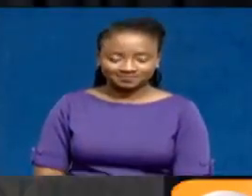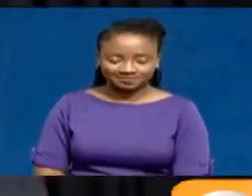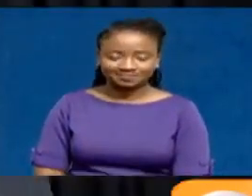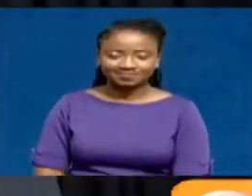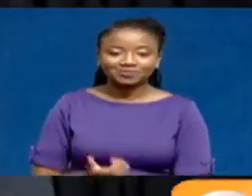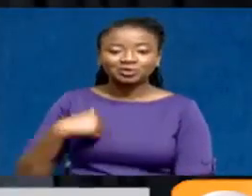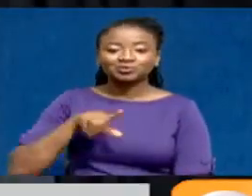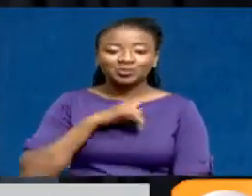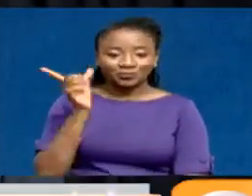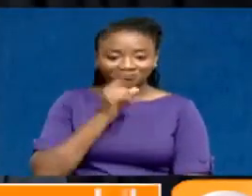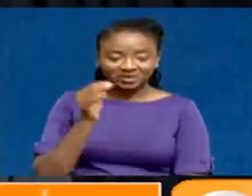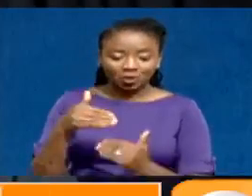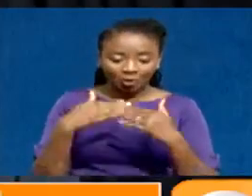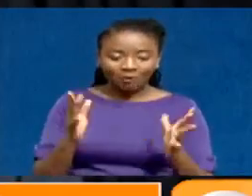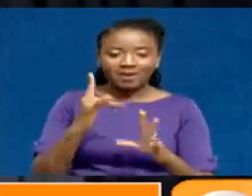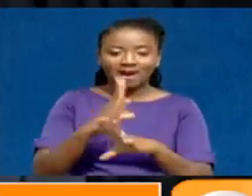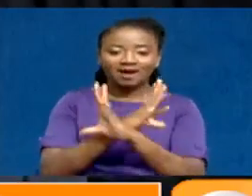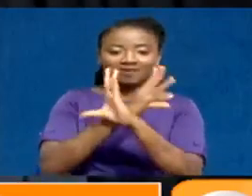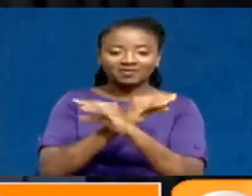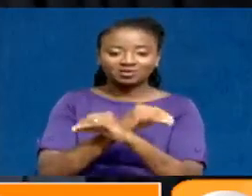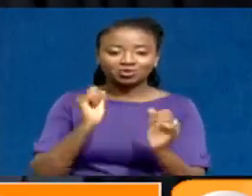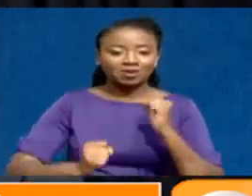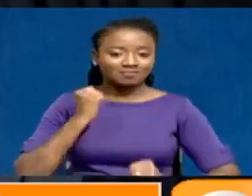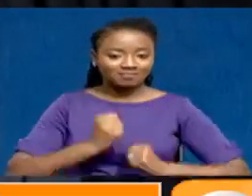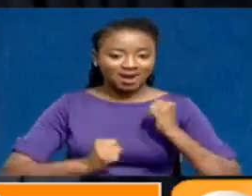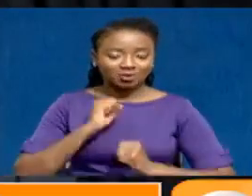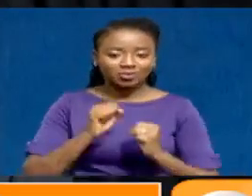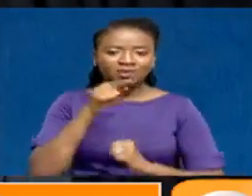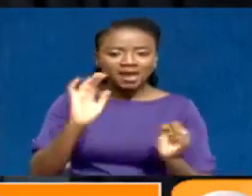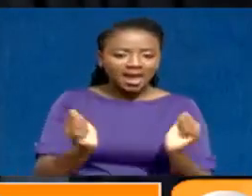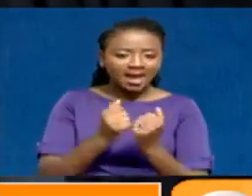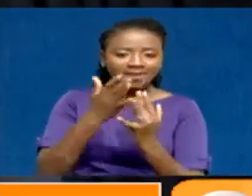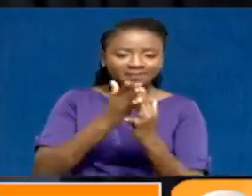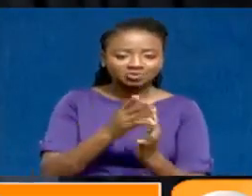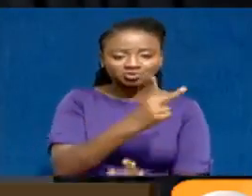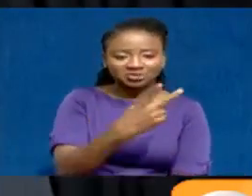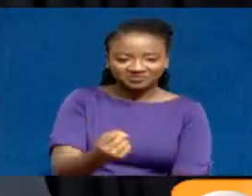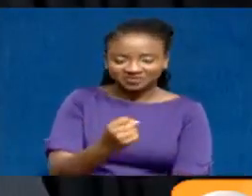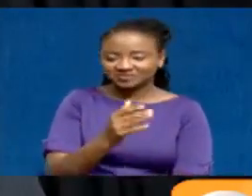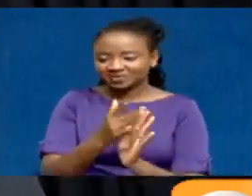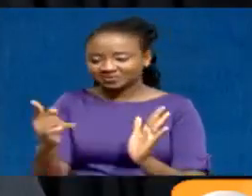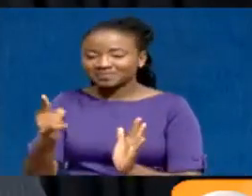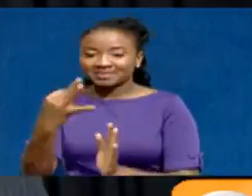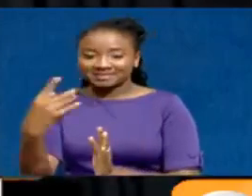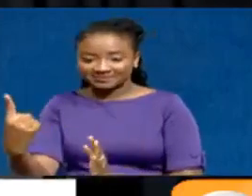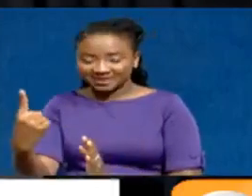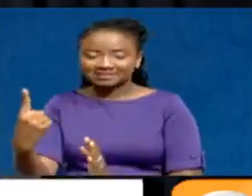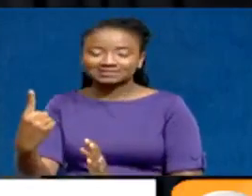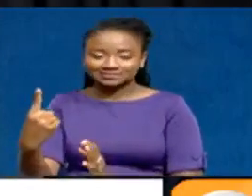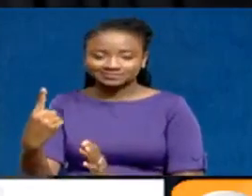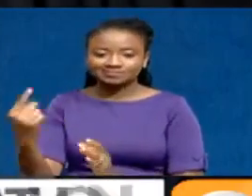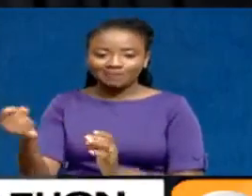So we've opened up a virtual marathon that will be between the 25th and the 31st of October. This